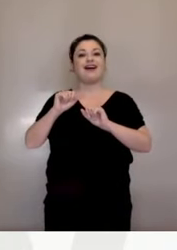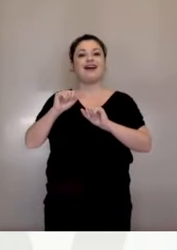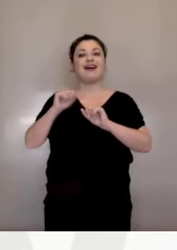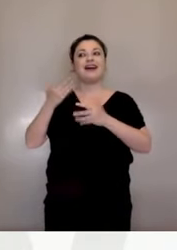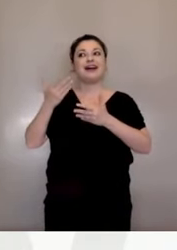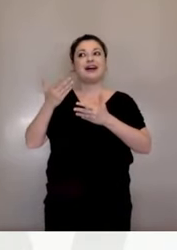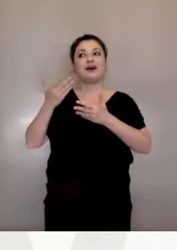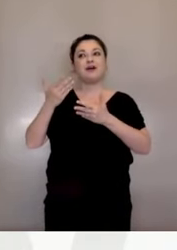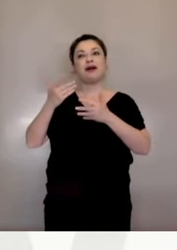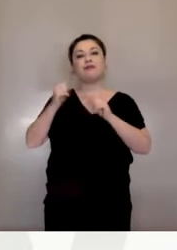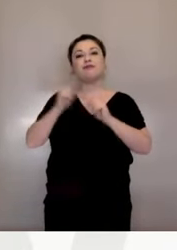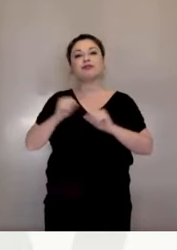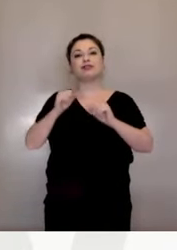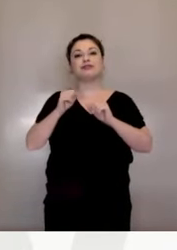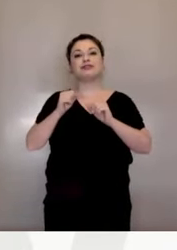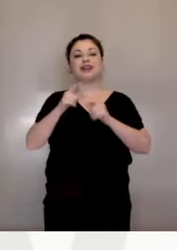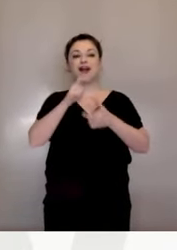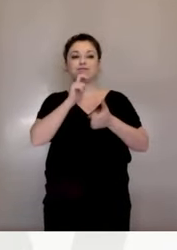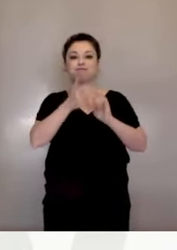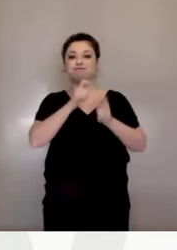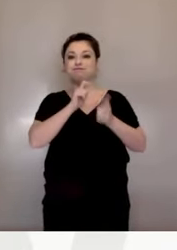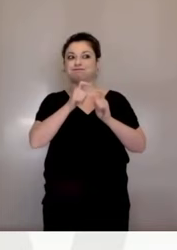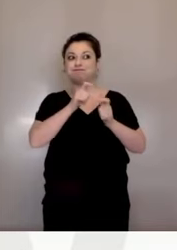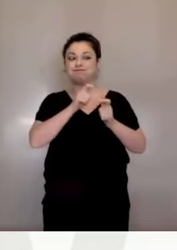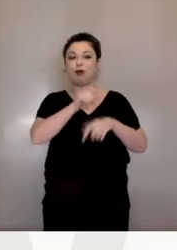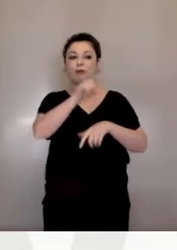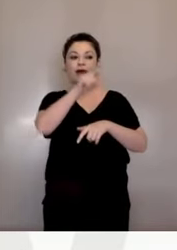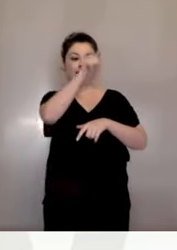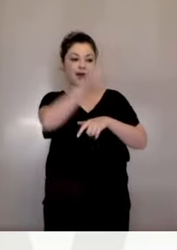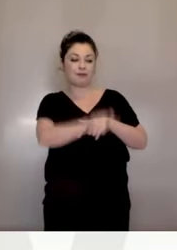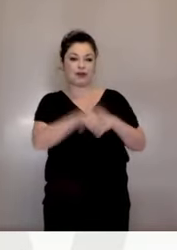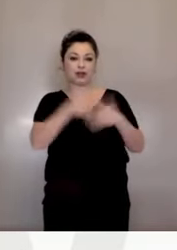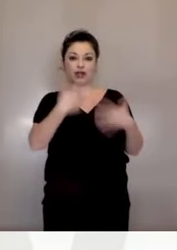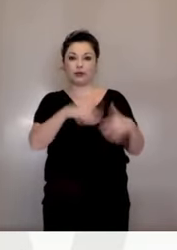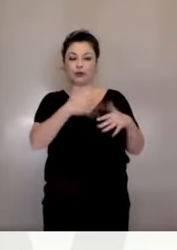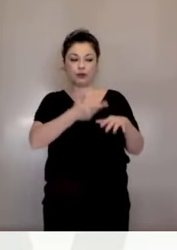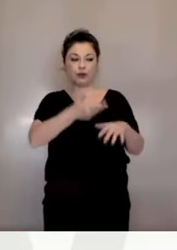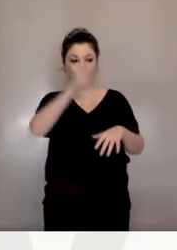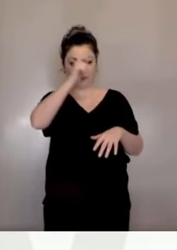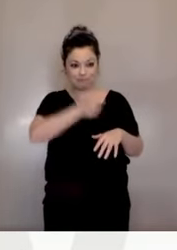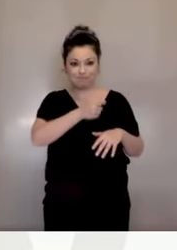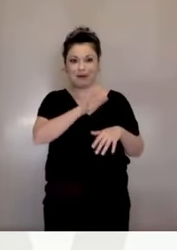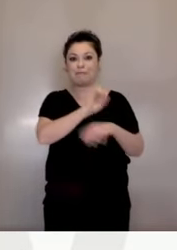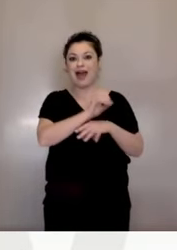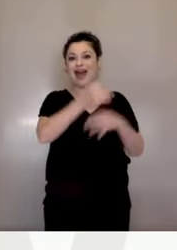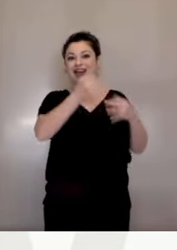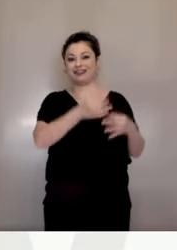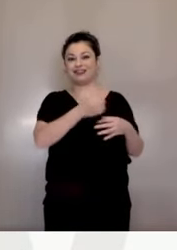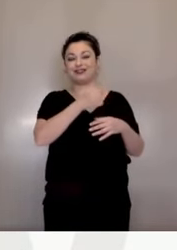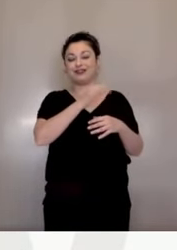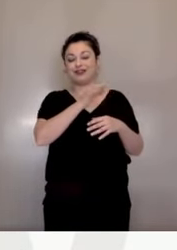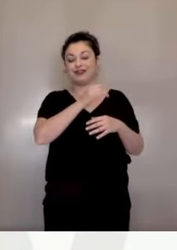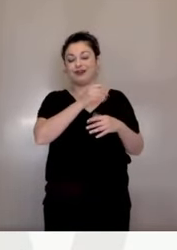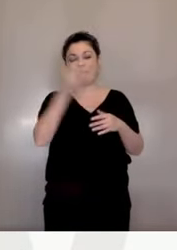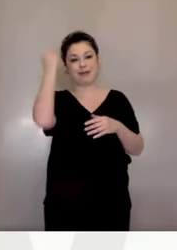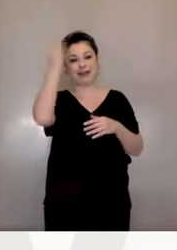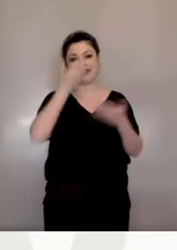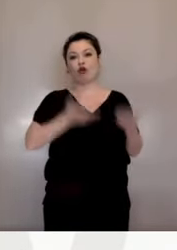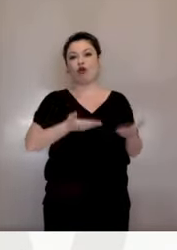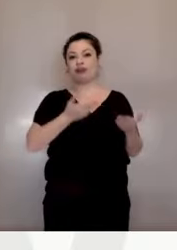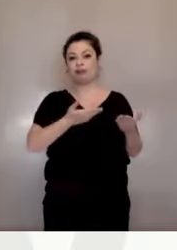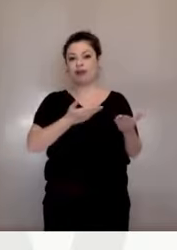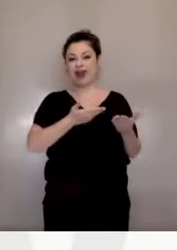poter interloquire con un grande maestro del pensiero contemporaneo qual è Jean-Luc Nancy.